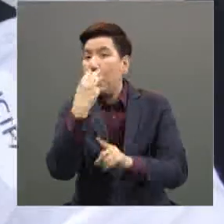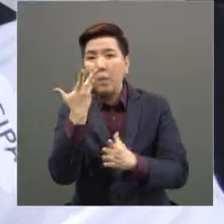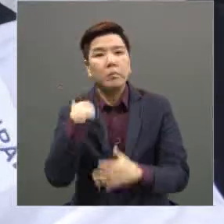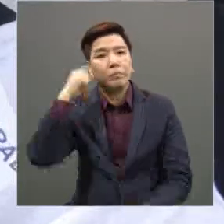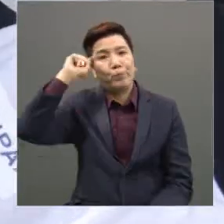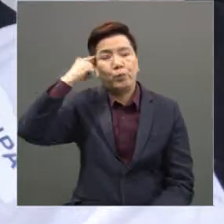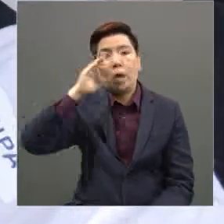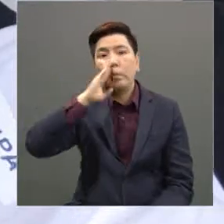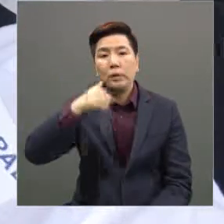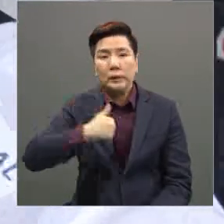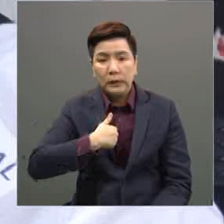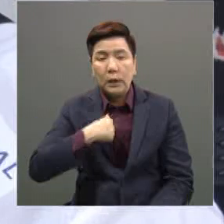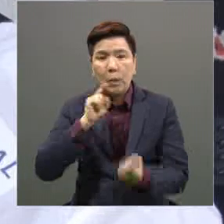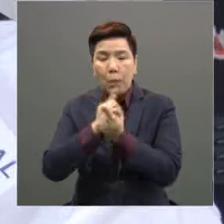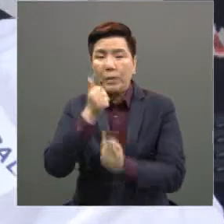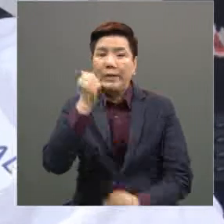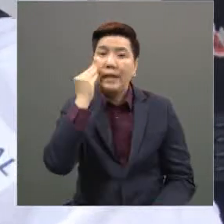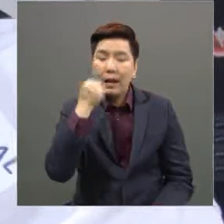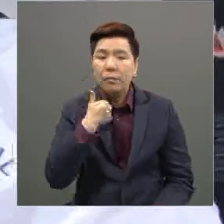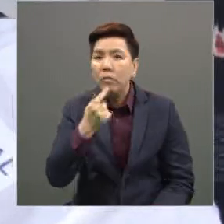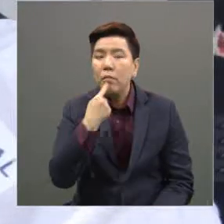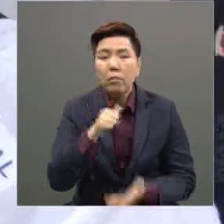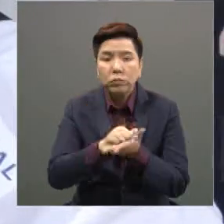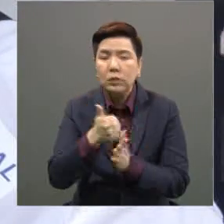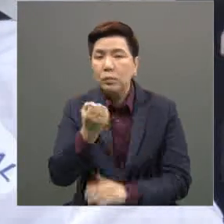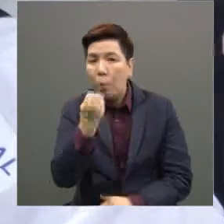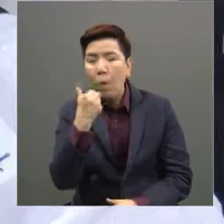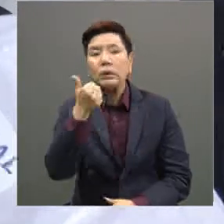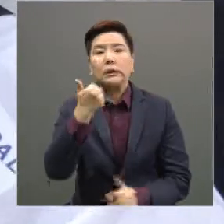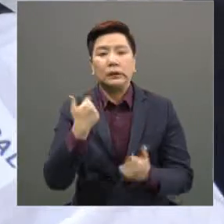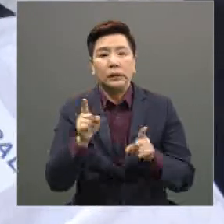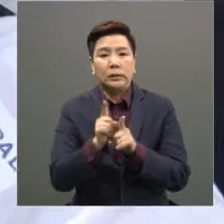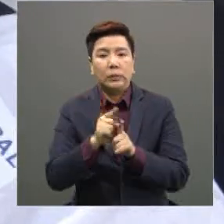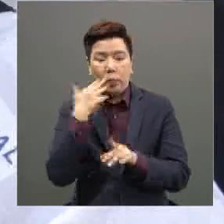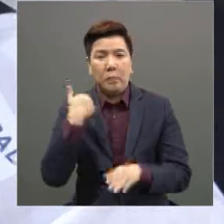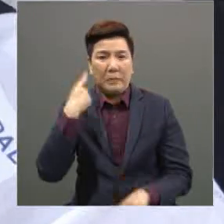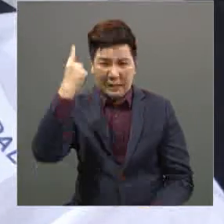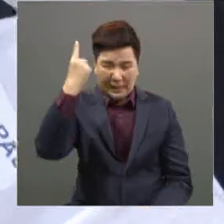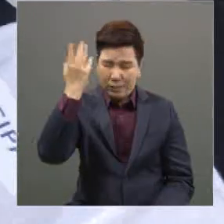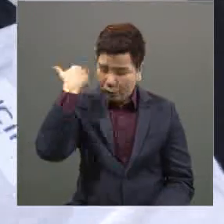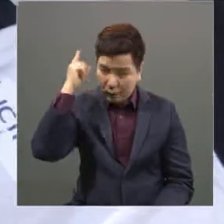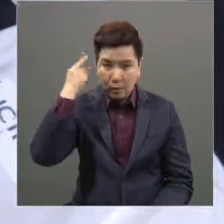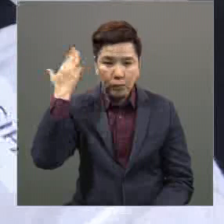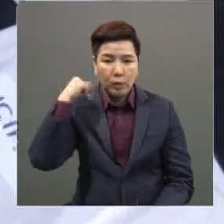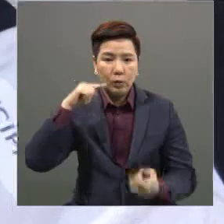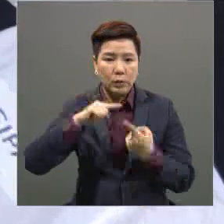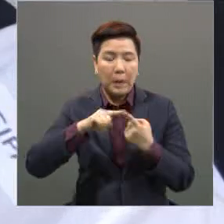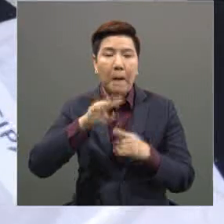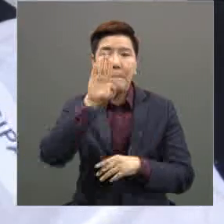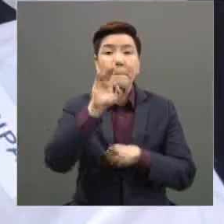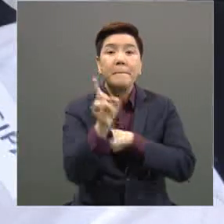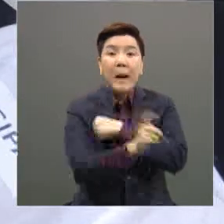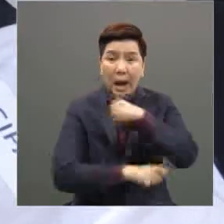ก็ถามว่าถ้าเราเจอคันที่ดีน่ารักเขาก็ให้บริการเราดีนะพี่อย่างแบบเคยมีครั้งนึงไปแถวช่วงแถวโซนบางน